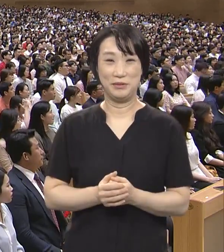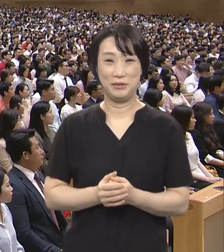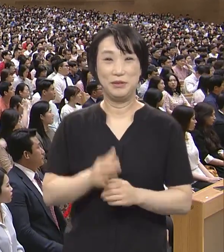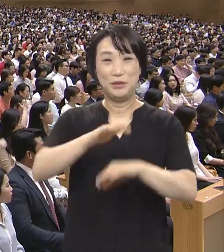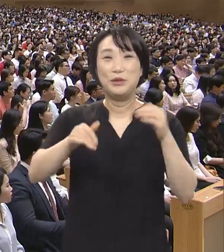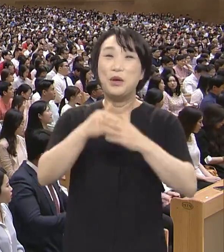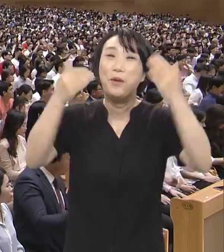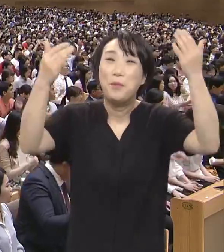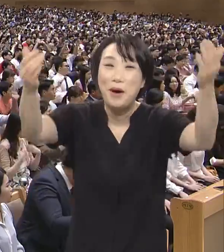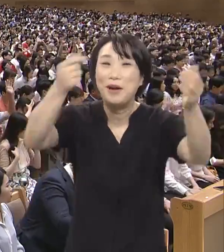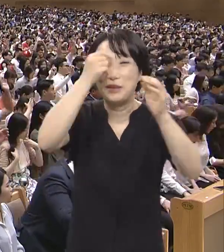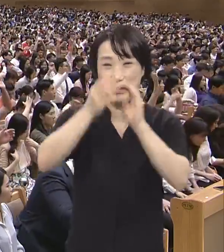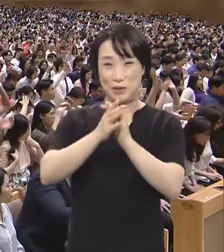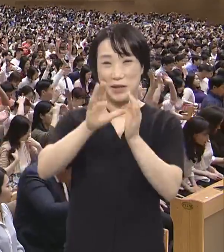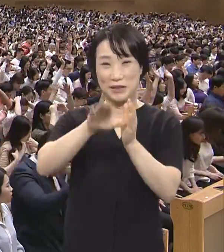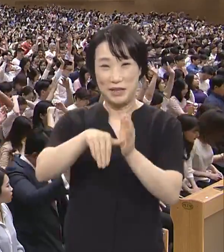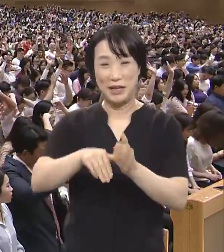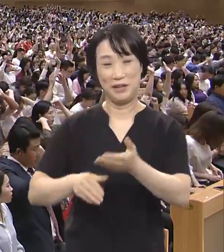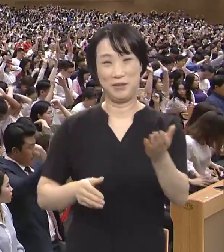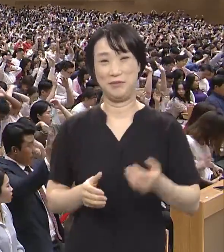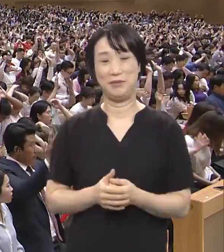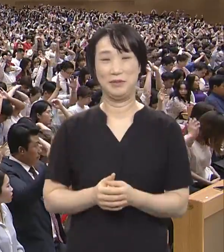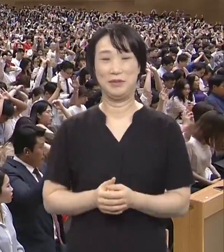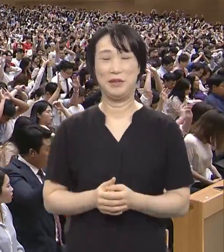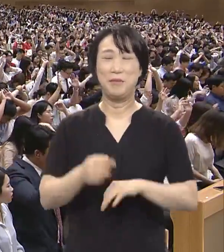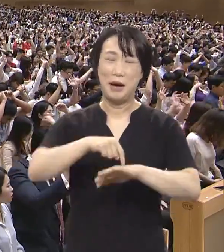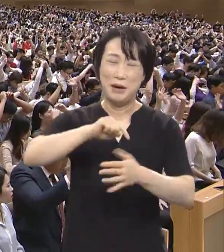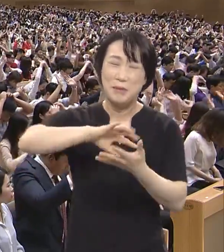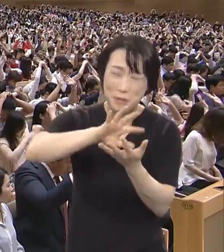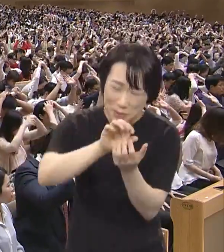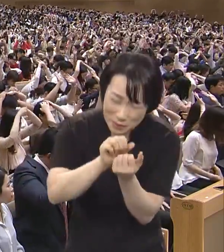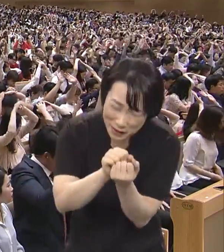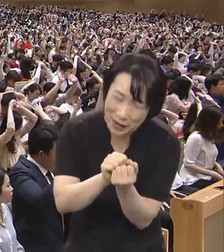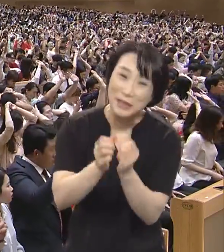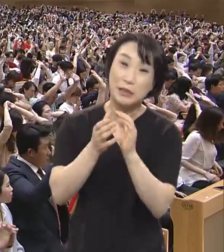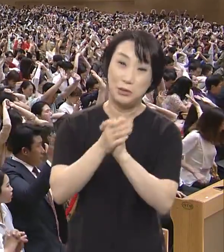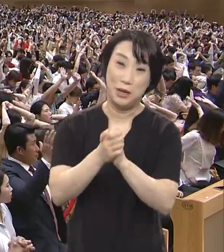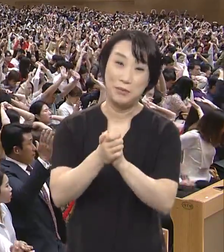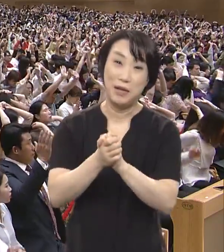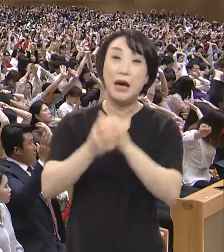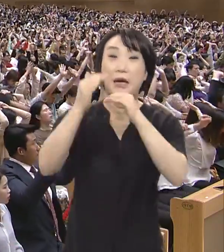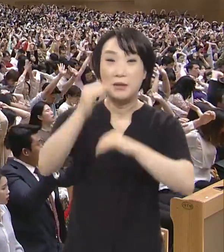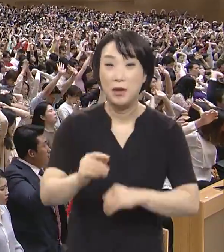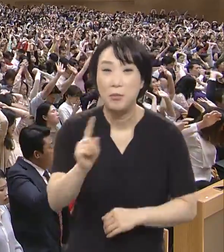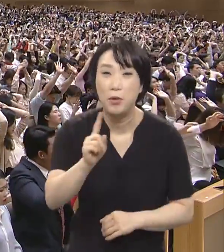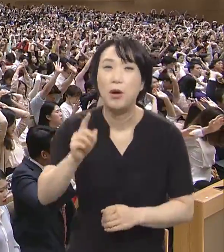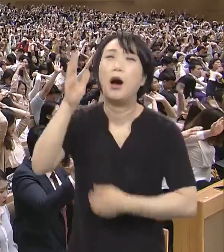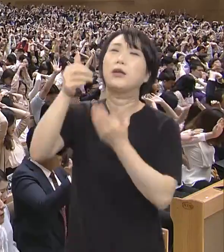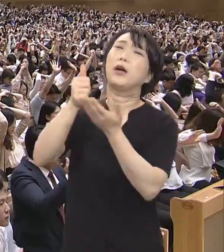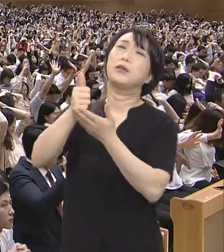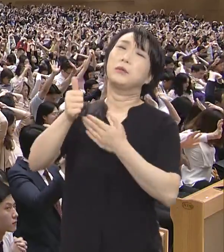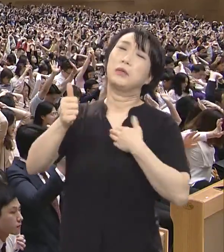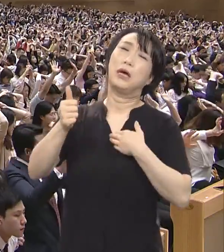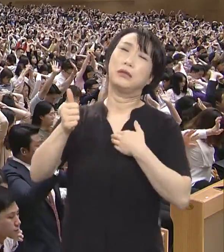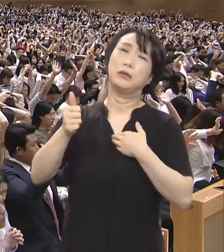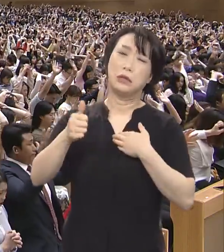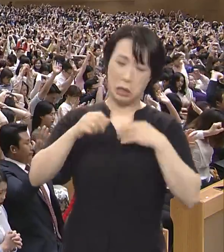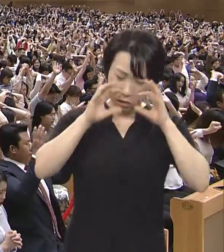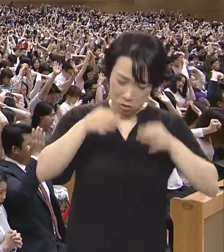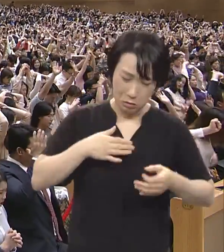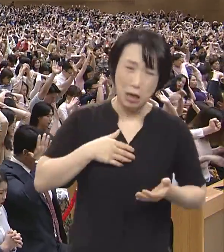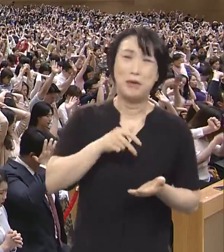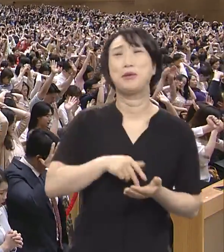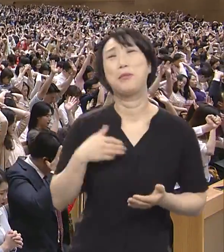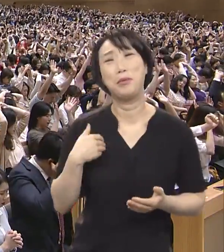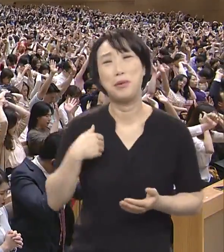축원합니다. 두 손 번쩍 들고 애절하게 기도합니다. 하나님, 나는 내 사정도